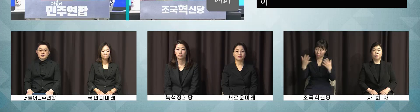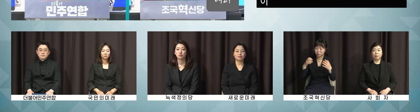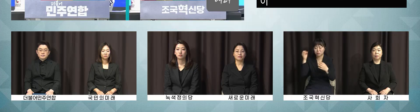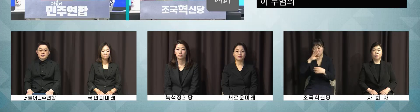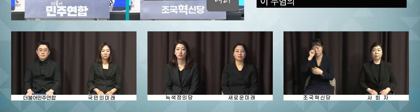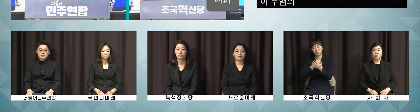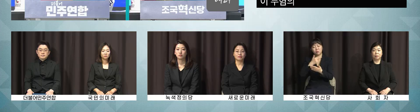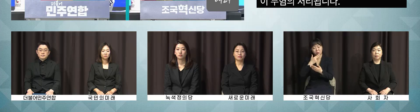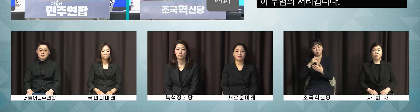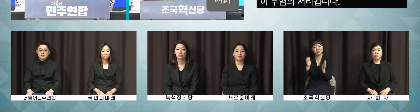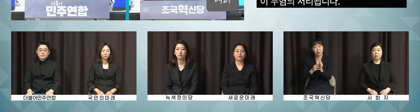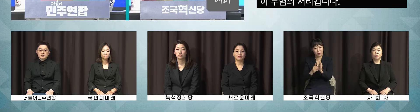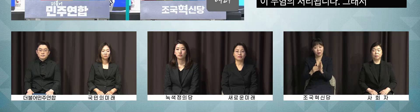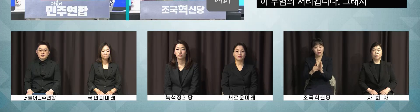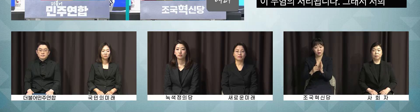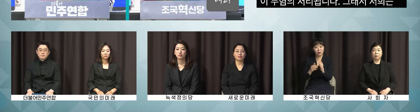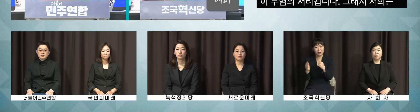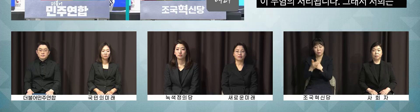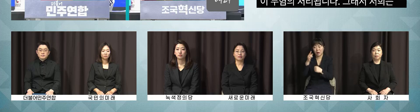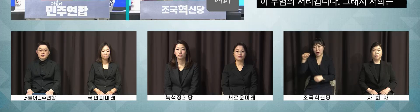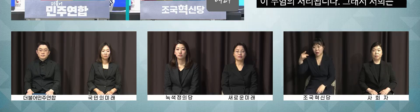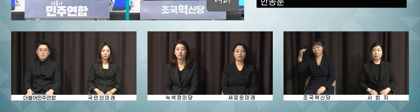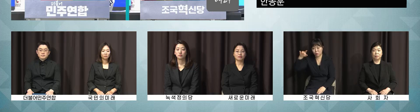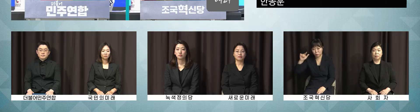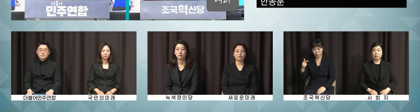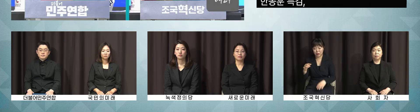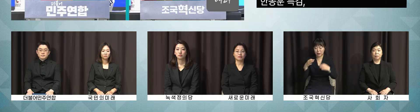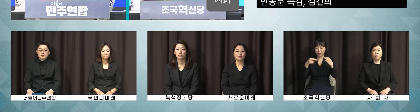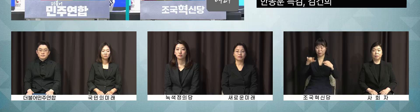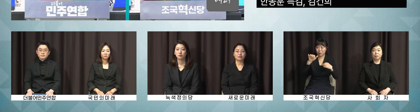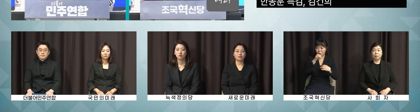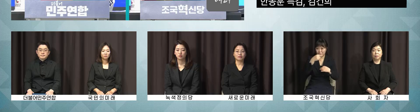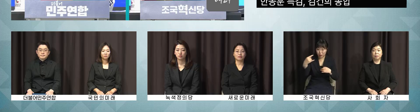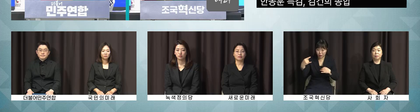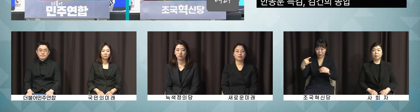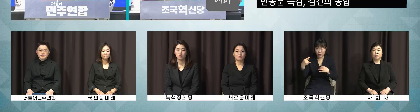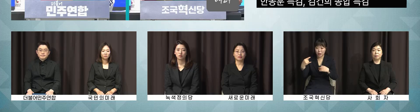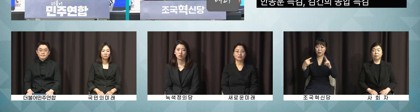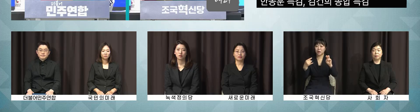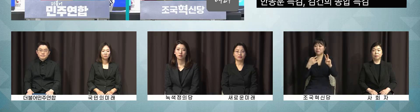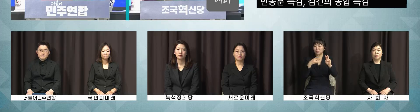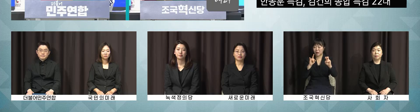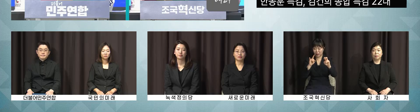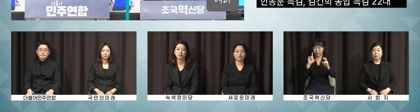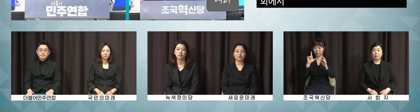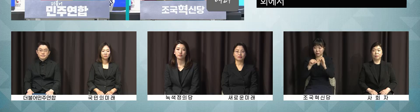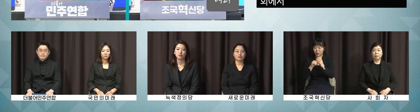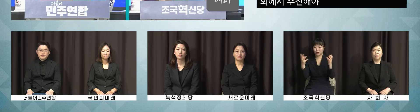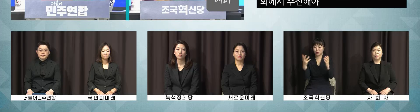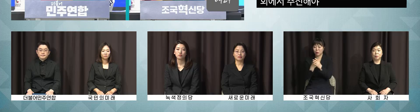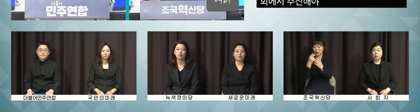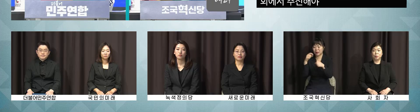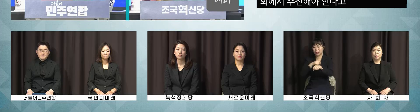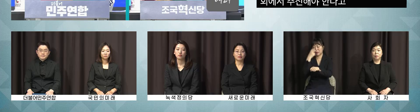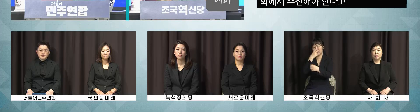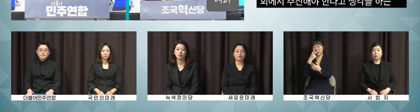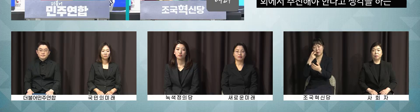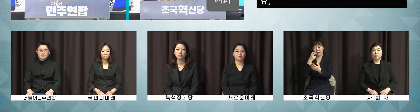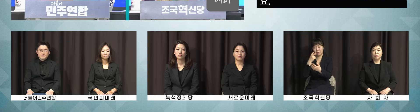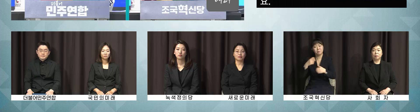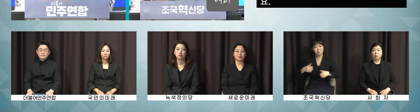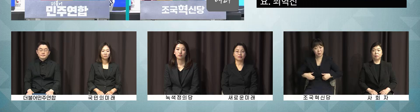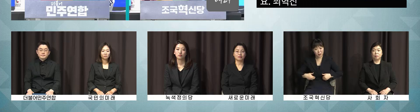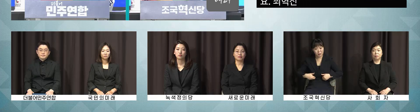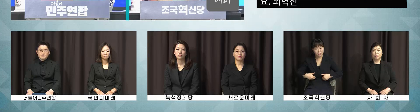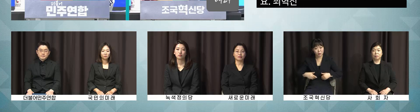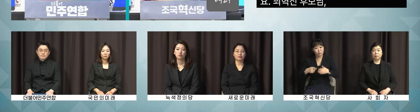처리됩니다. 그래서 저희들은 한동훈 특검, 김건희 종합특검 22대 국회에서 추진해야 된다고 생각을 하는데요. 최혁준 후보님,